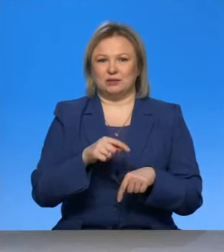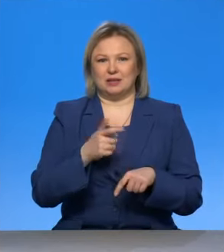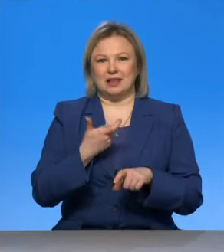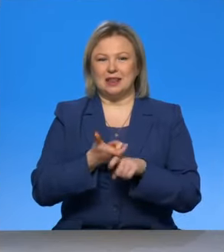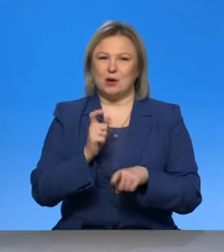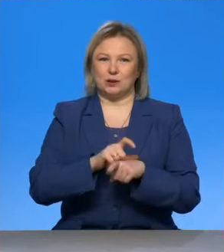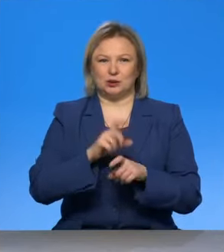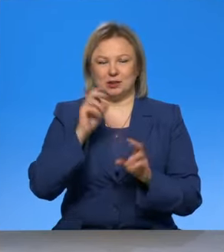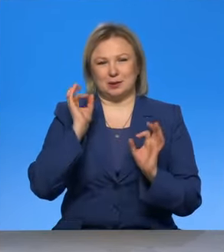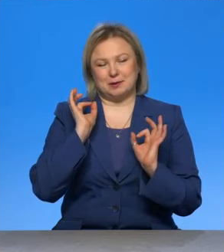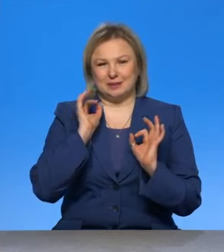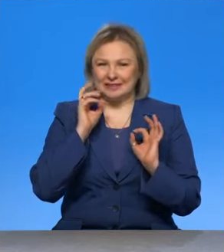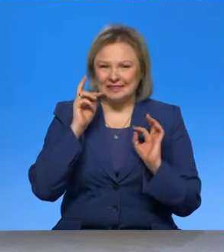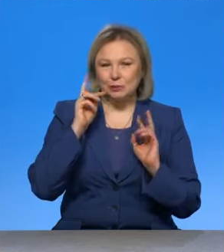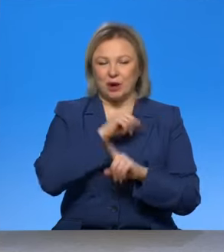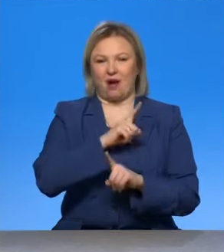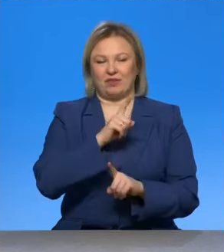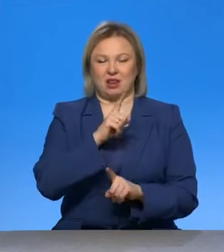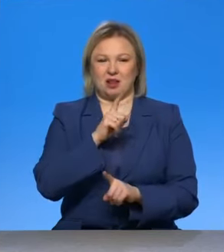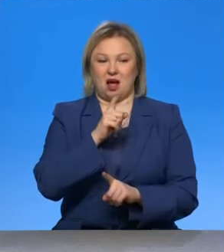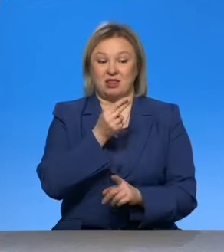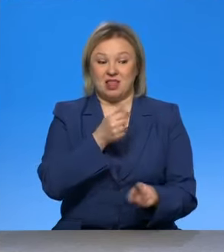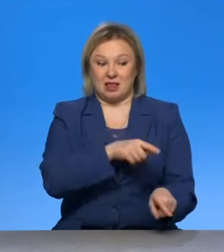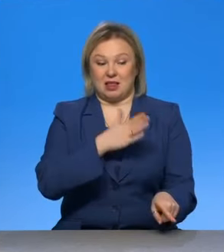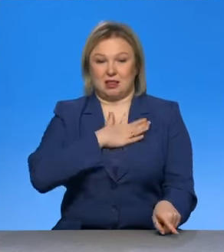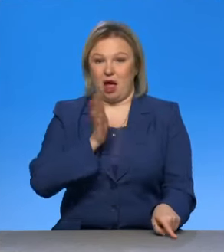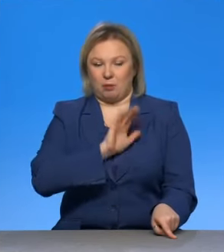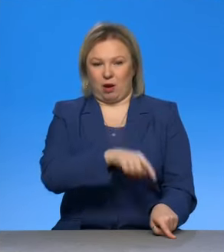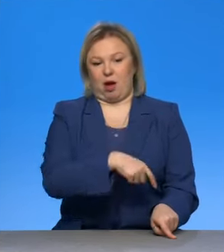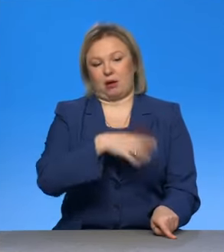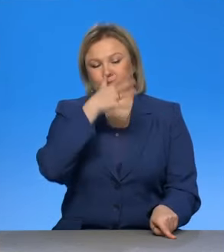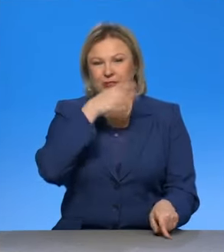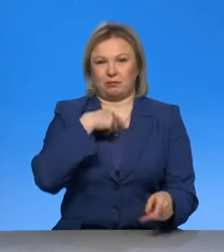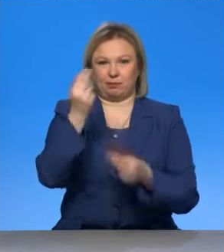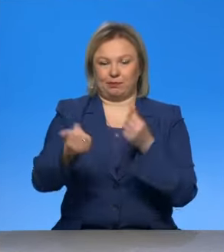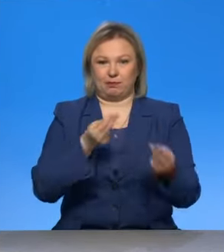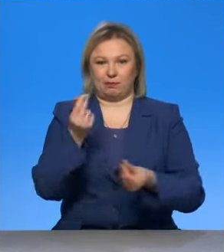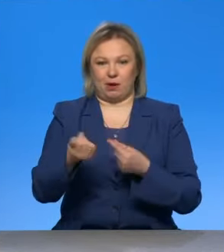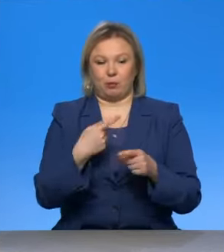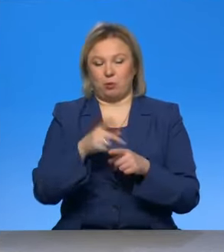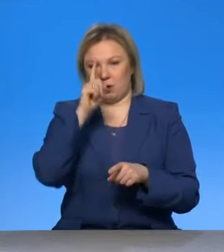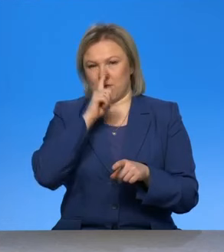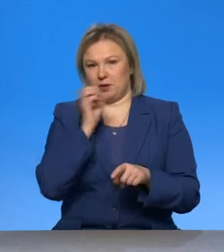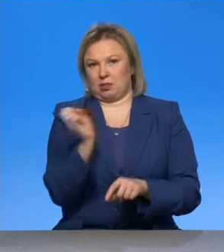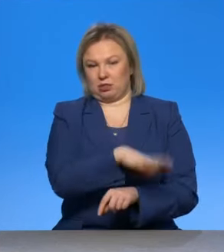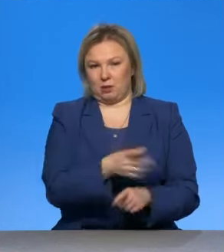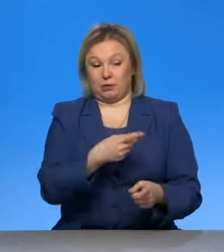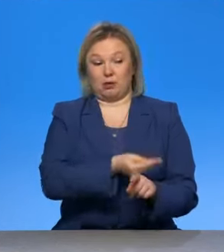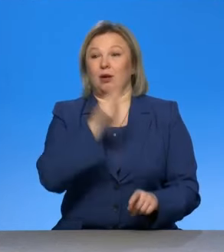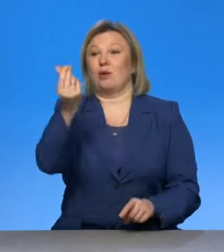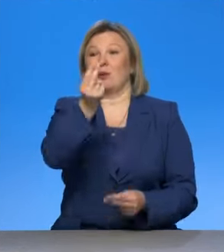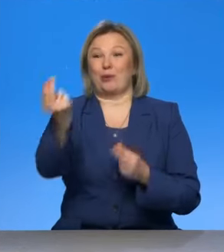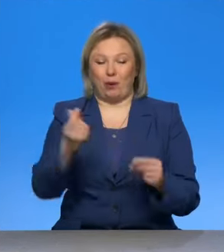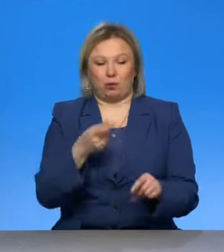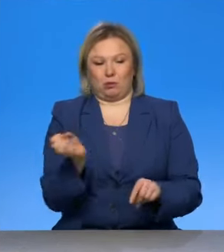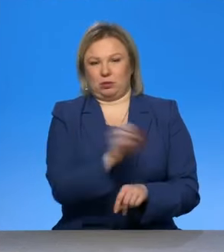финансово грамотно пользоваться деньгами, которые тебе не принадлежат, сторонними. И теперь каждый месяц просто живешь на то, чтобы ее